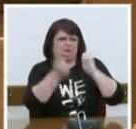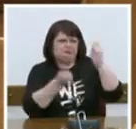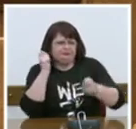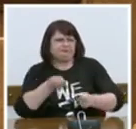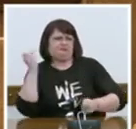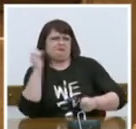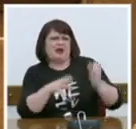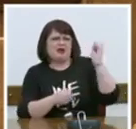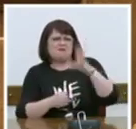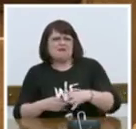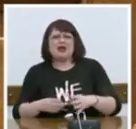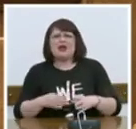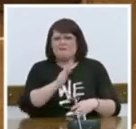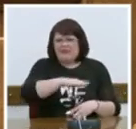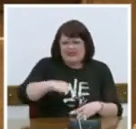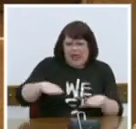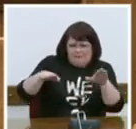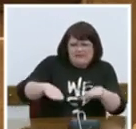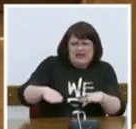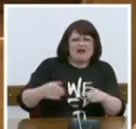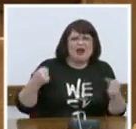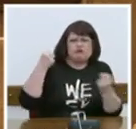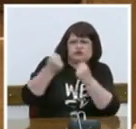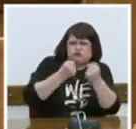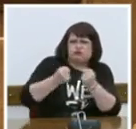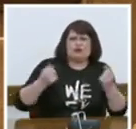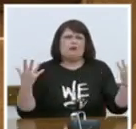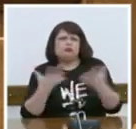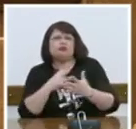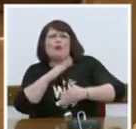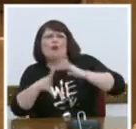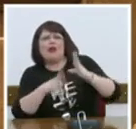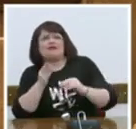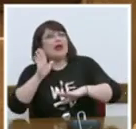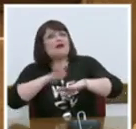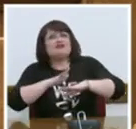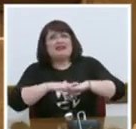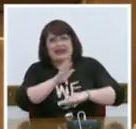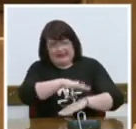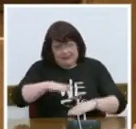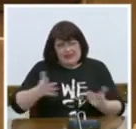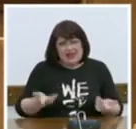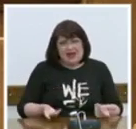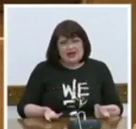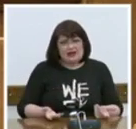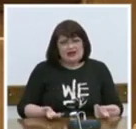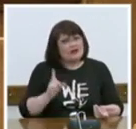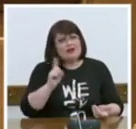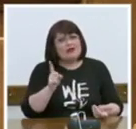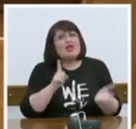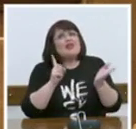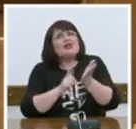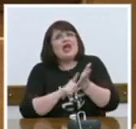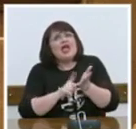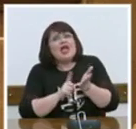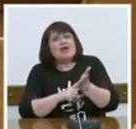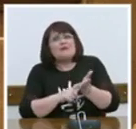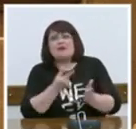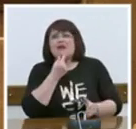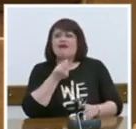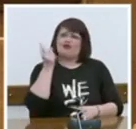μεταξύ μικρών παιδιών? Ποιος φταίει? Φταίνε τα παιδιά μας? Δεν θα έπρεπε εύκολα να καταδικάζουμε τα